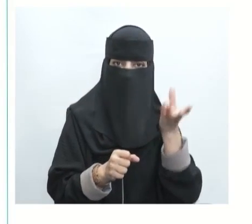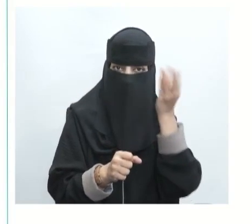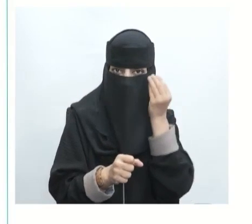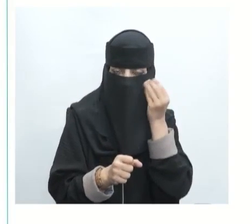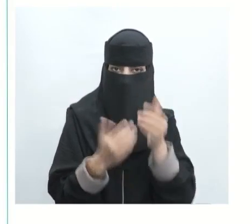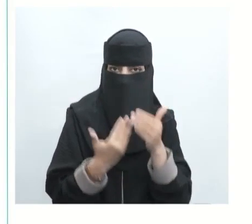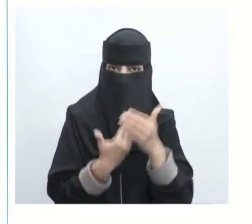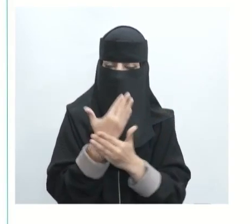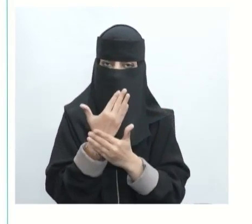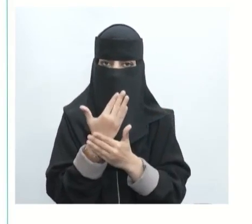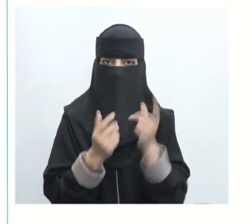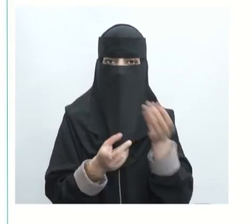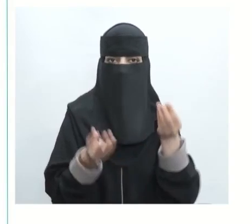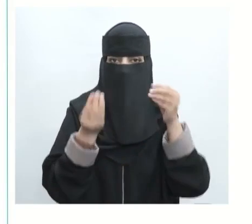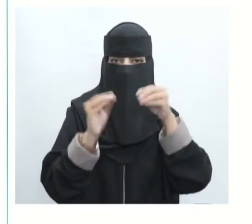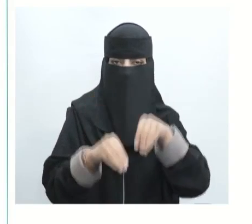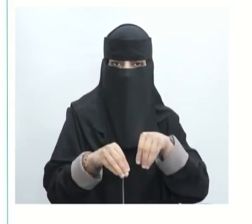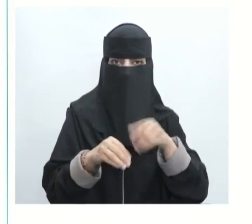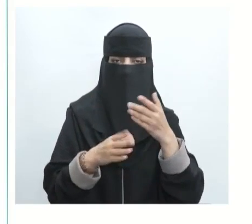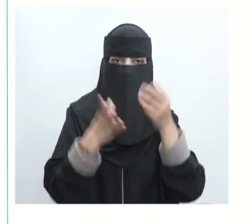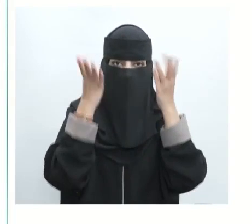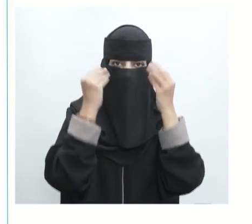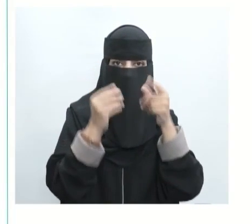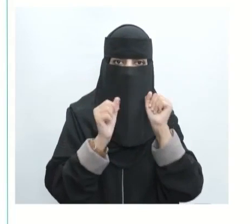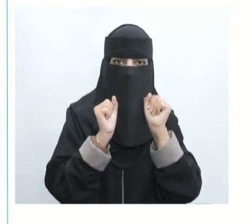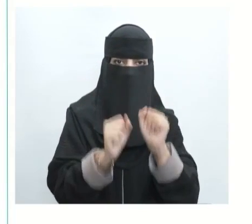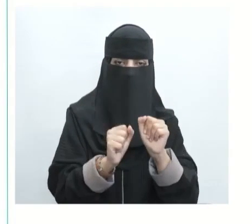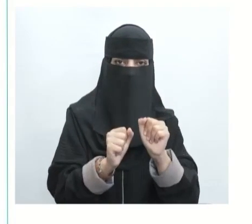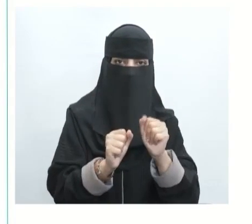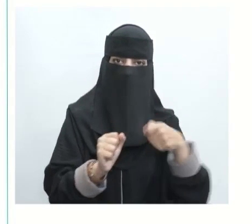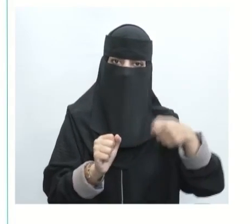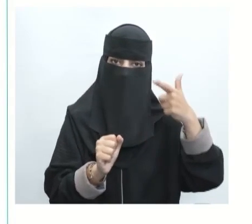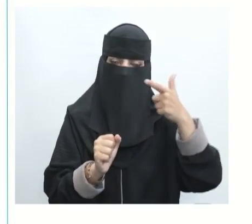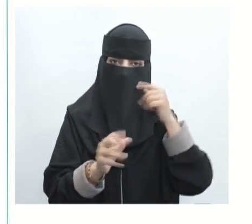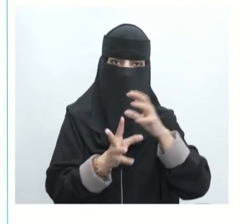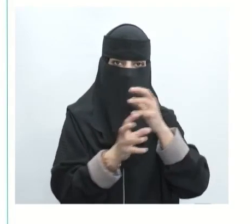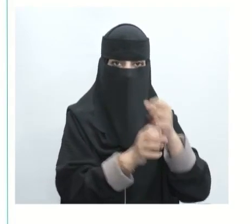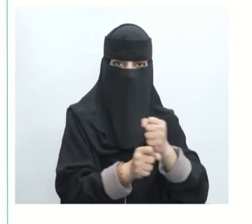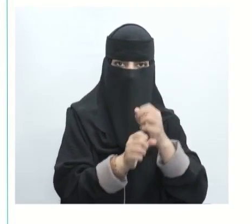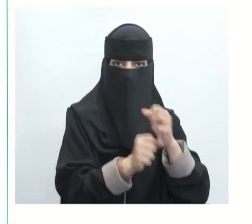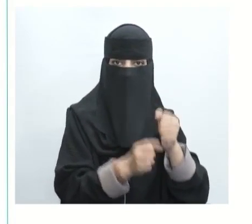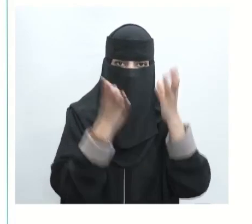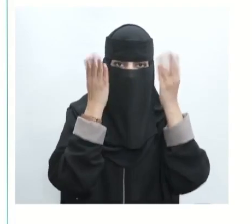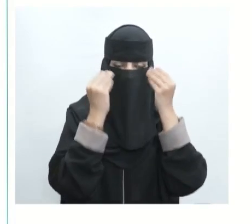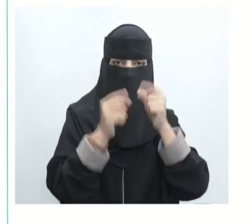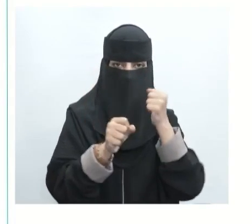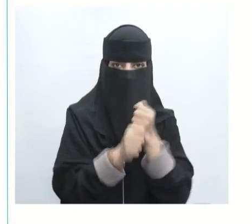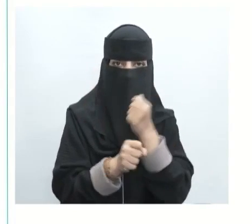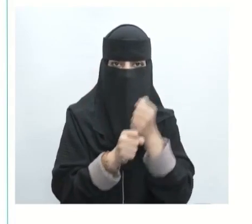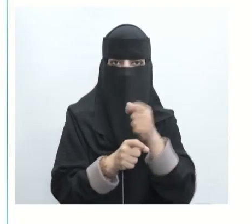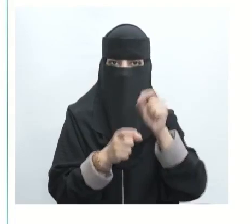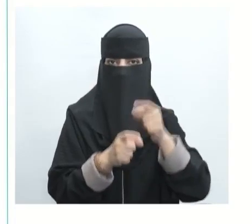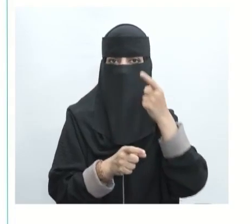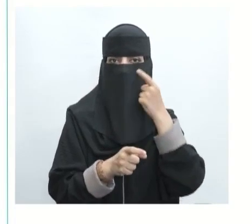أسلوبا جديدا تضيفه في معلوماتك القيمة التي تحتفظ بها وتتعلمها وتطبقه في